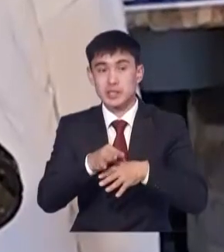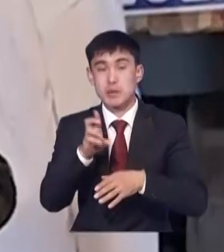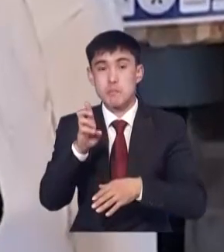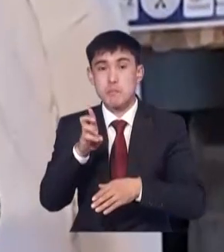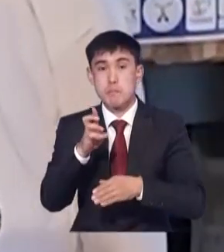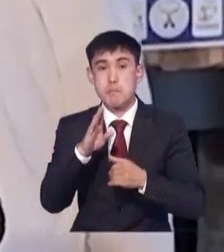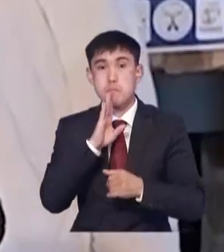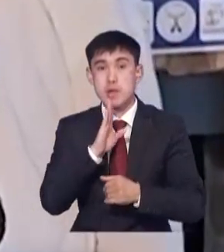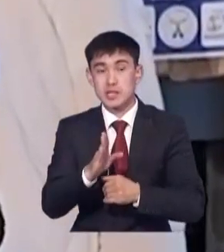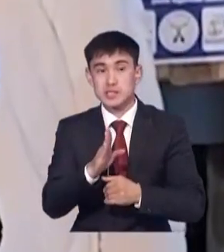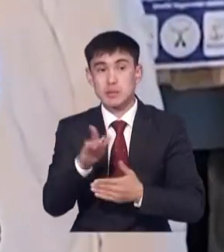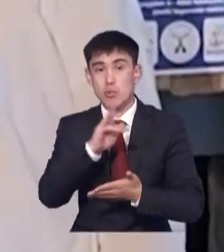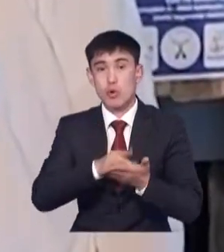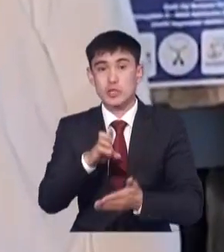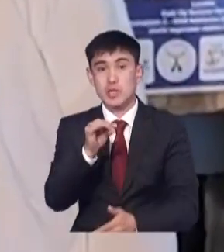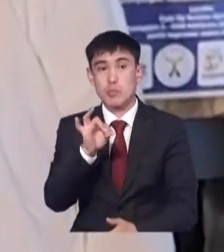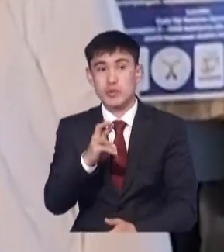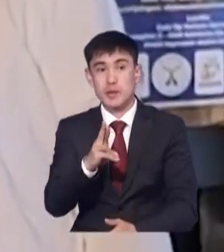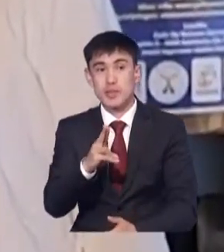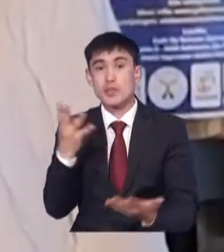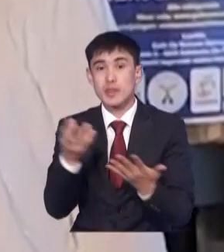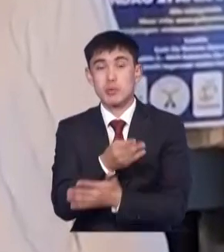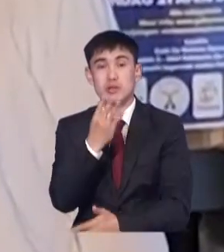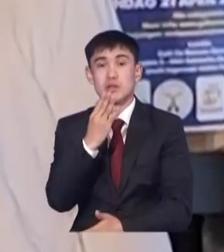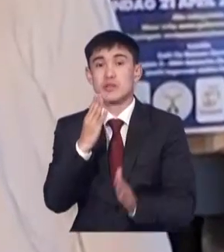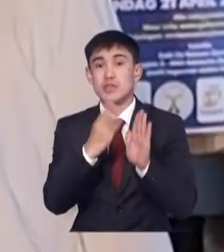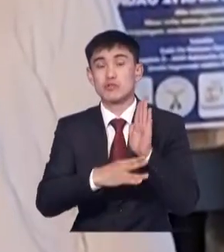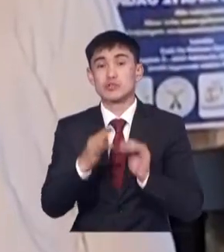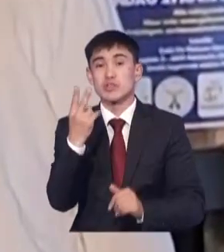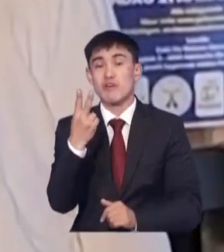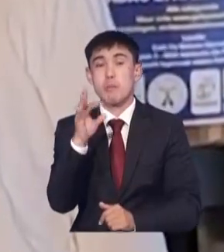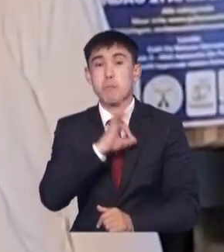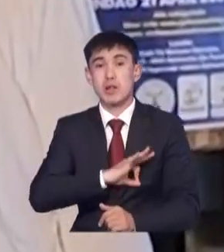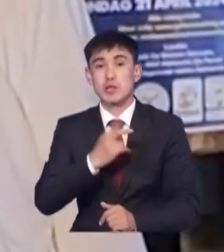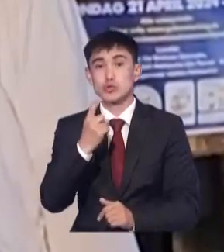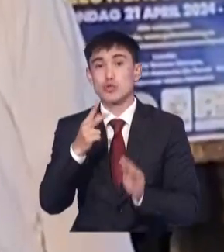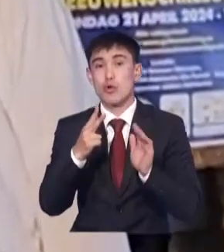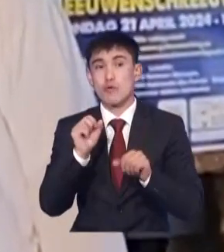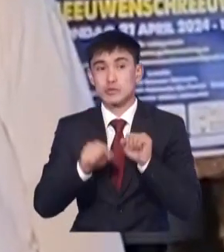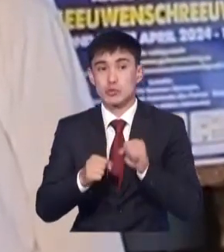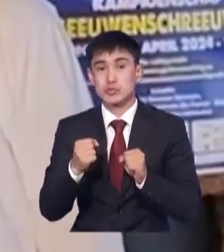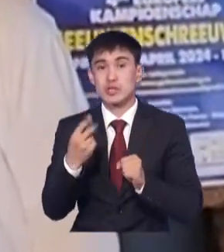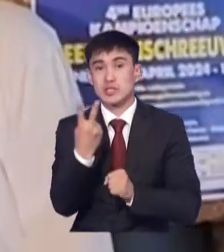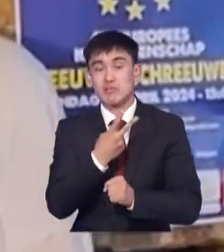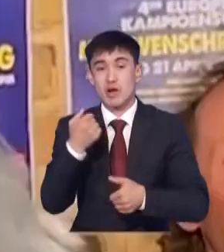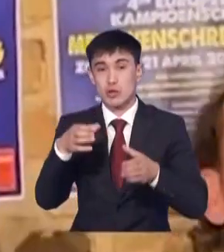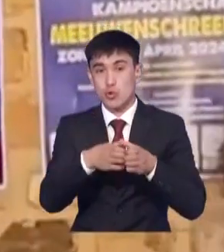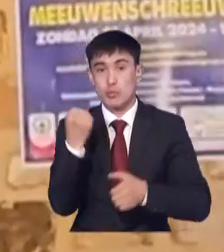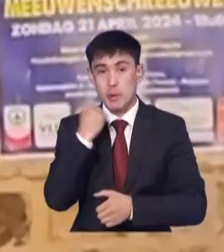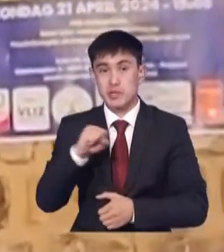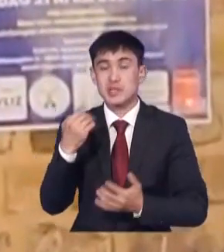бельгийском прибрежном городе Депанне. Купер набрал 92 балла из 100 возможных, став победителем сразу в двух категориях –